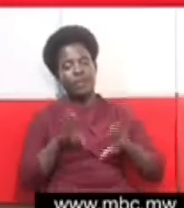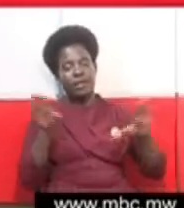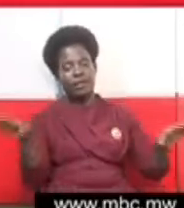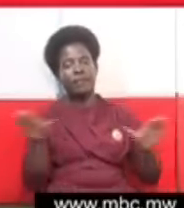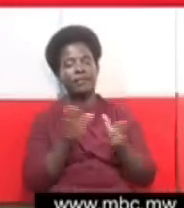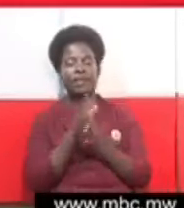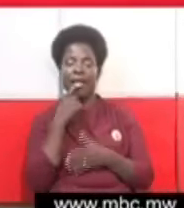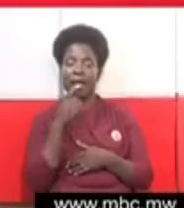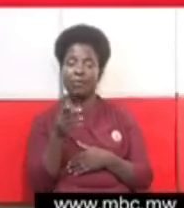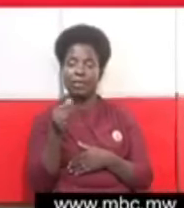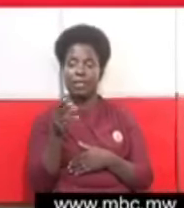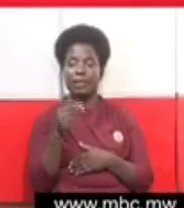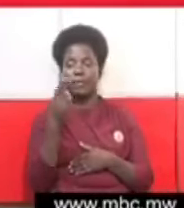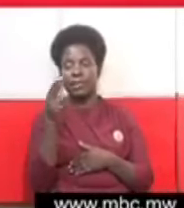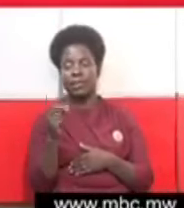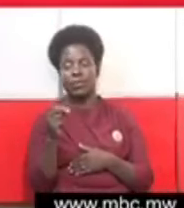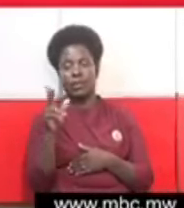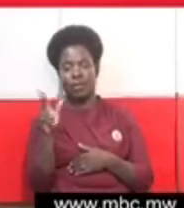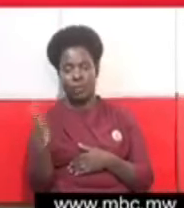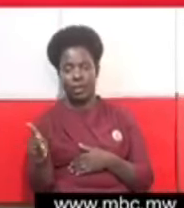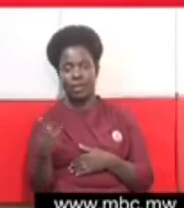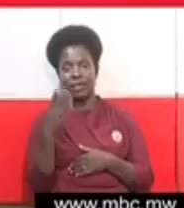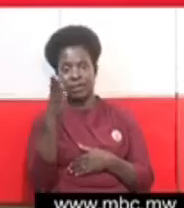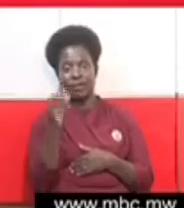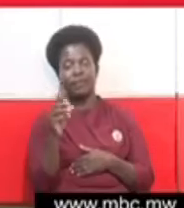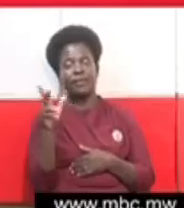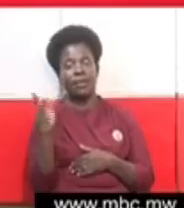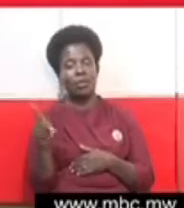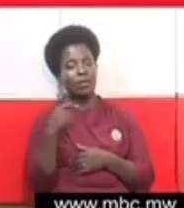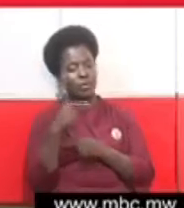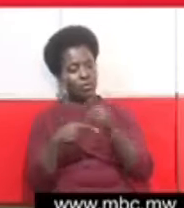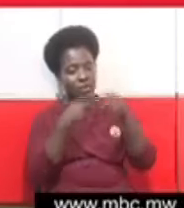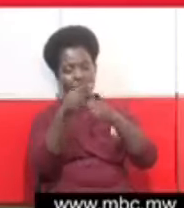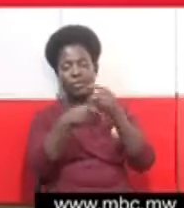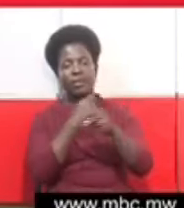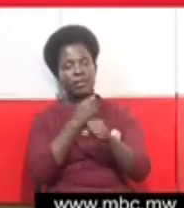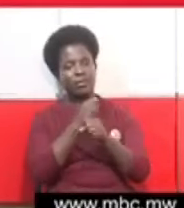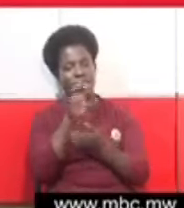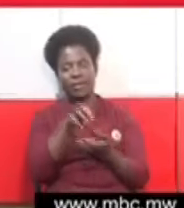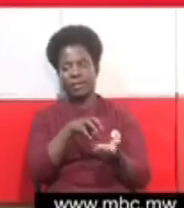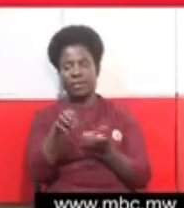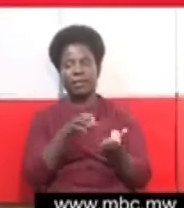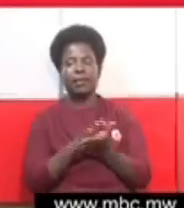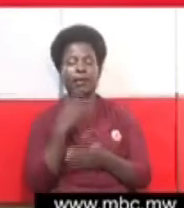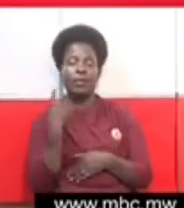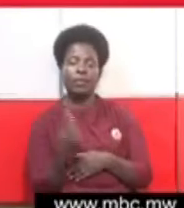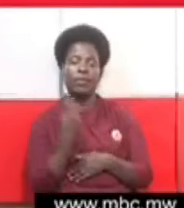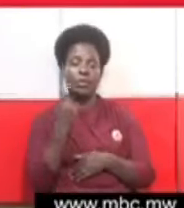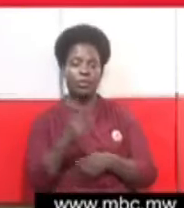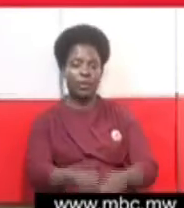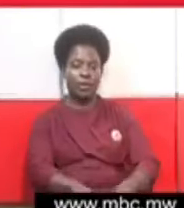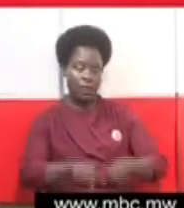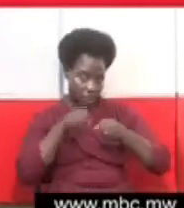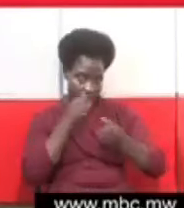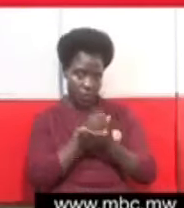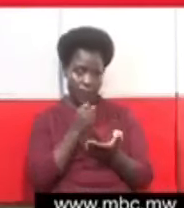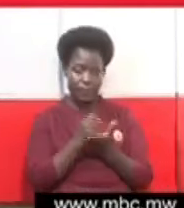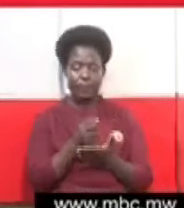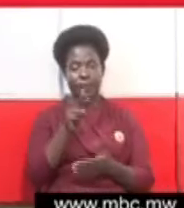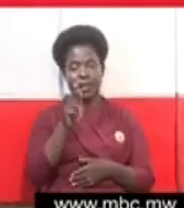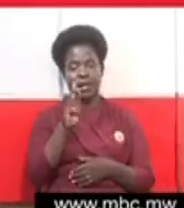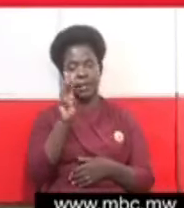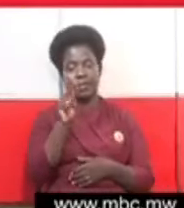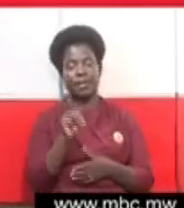ya tiendalama za 20 kwacha ndi 50 kwacha zikugira benchiro bansika. Mmodzi mwakulu akulu ku banki ya